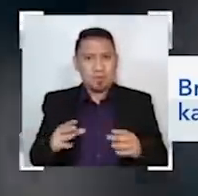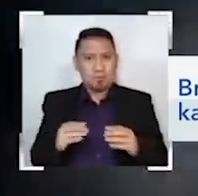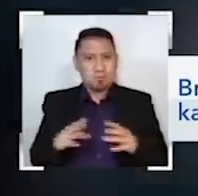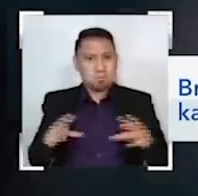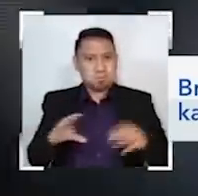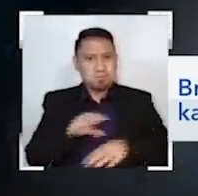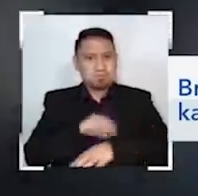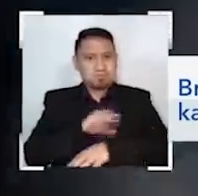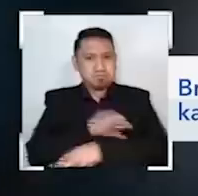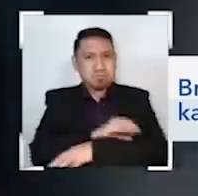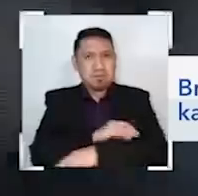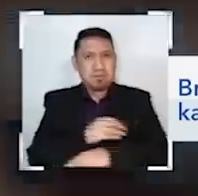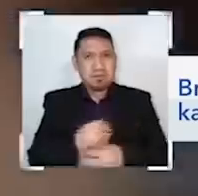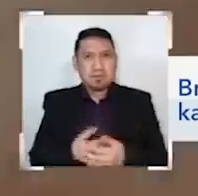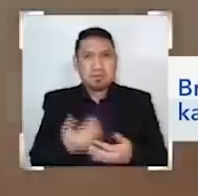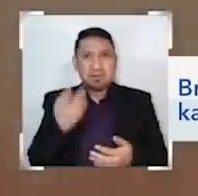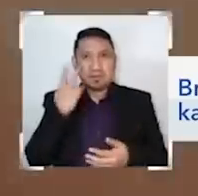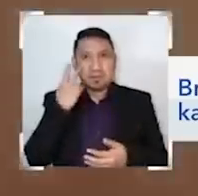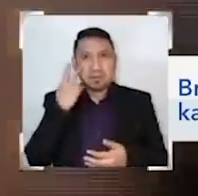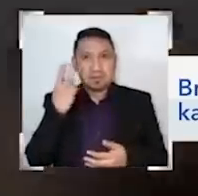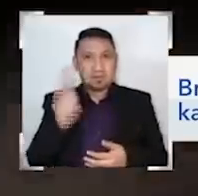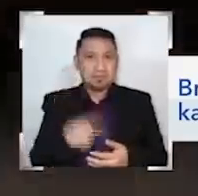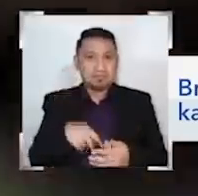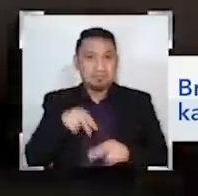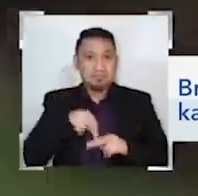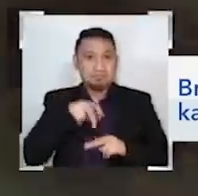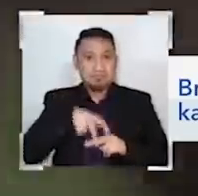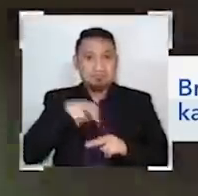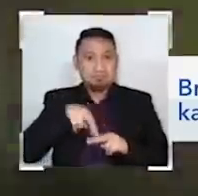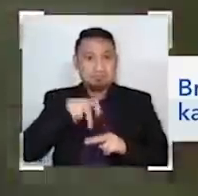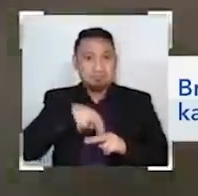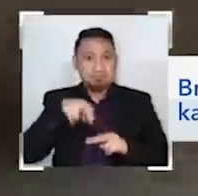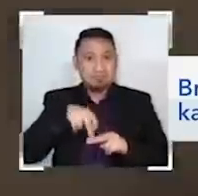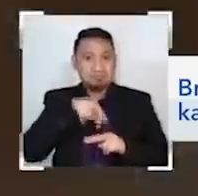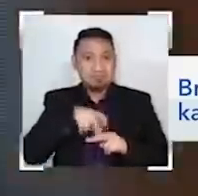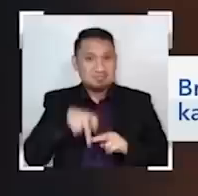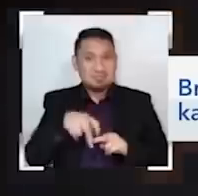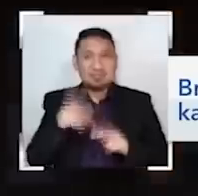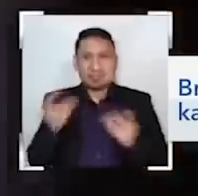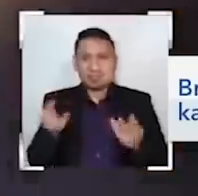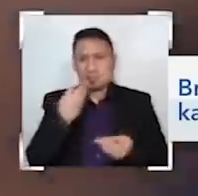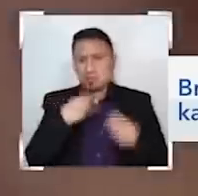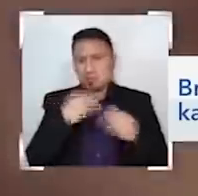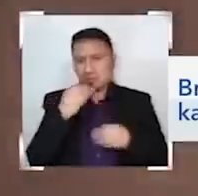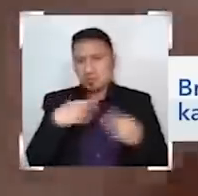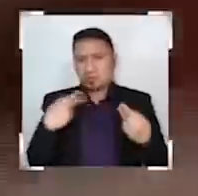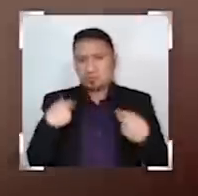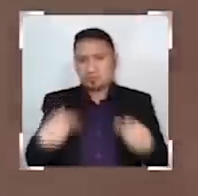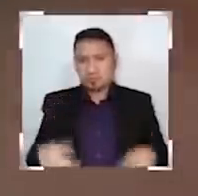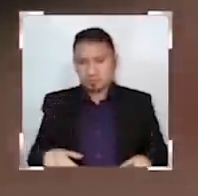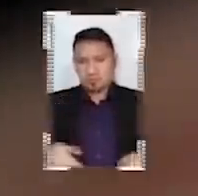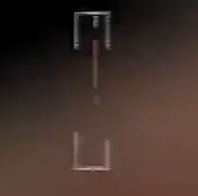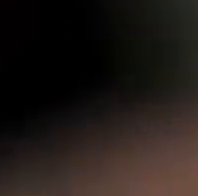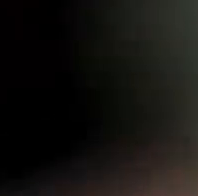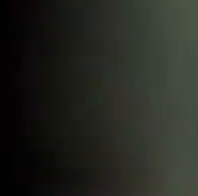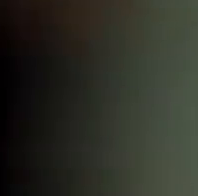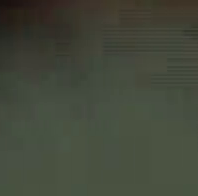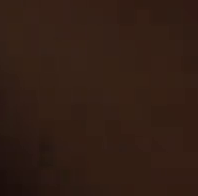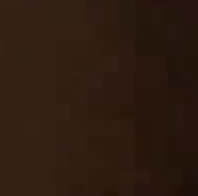tila humaharurot sa kanyang on-beat jump exercise. Healthy food lang din ang diet ni Jen to stay fit at